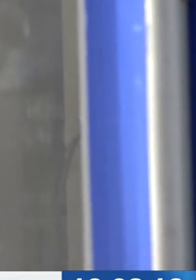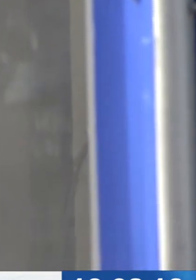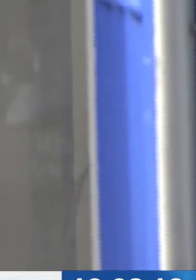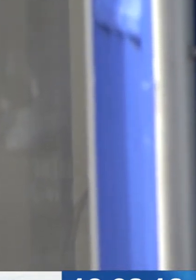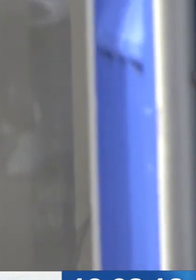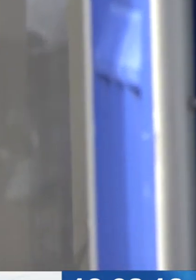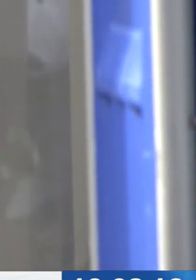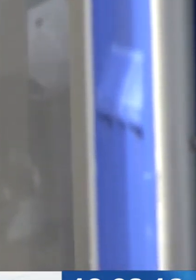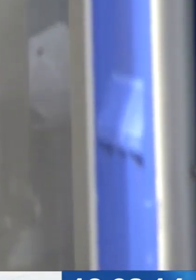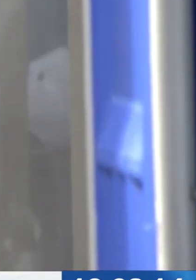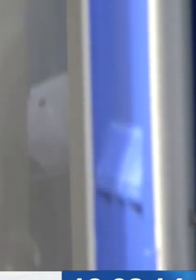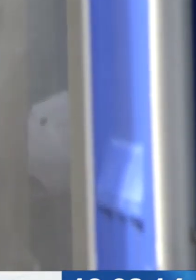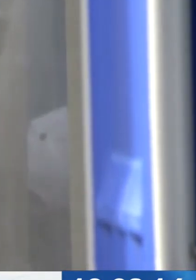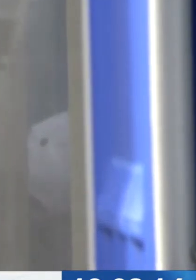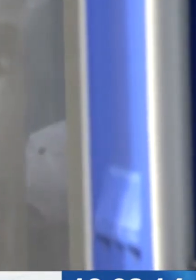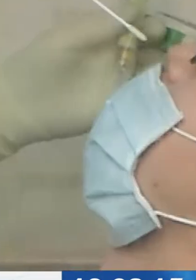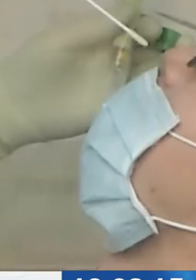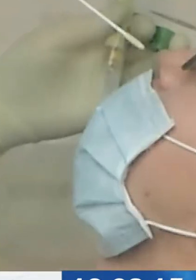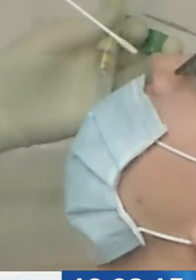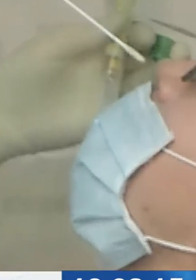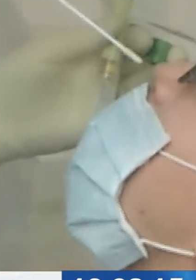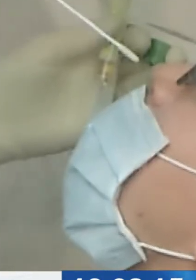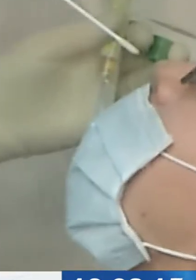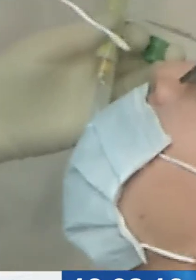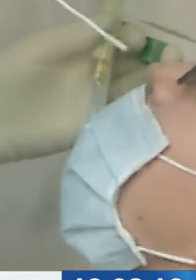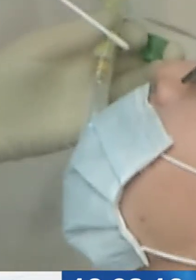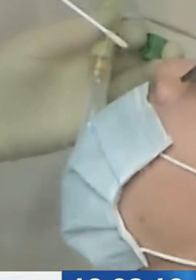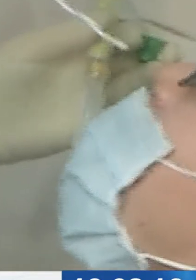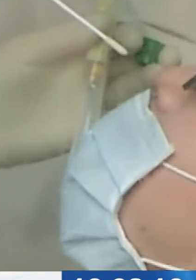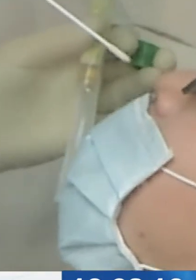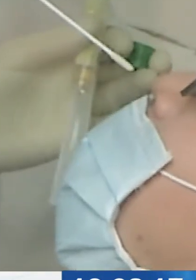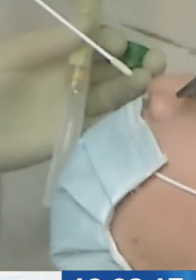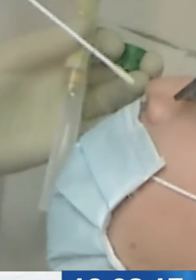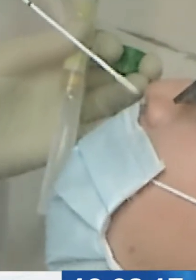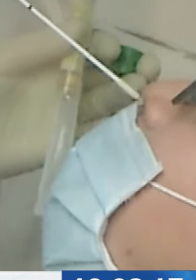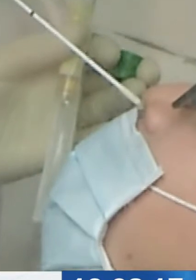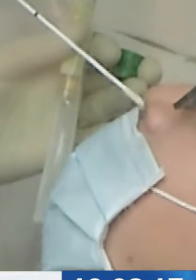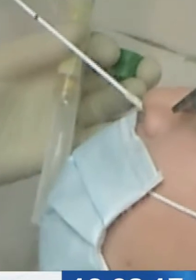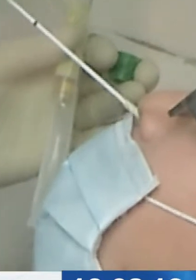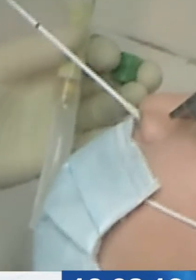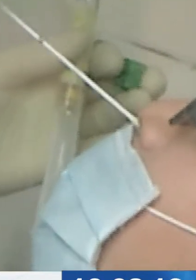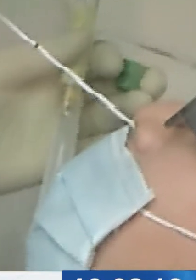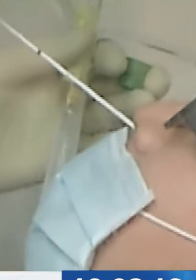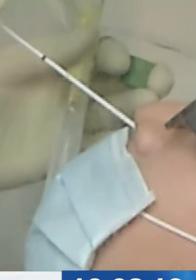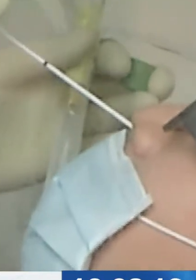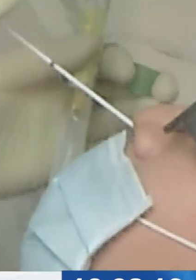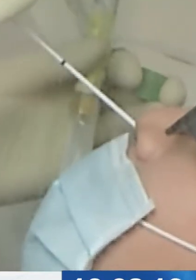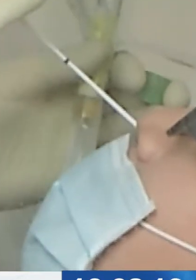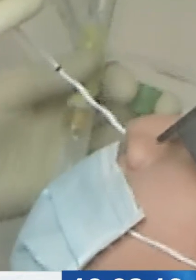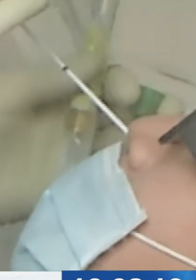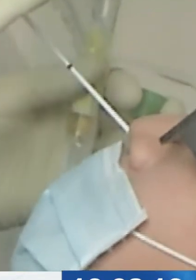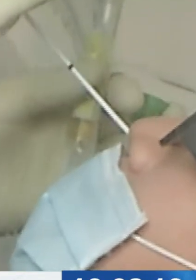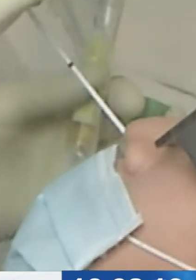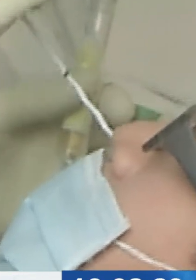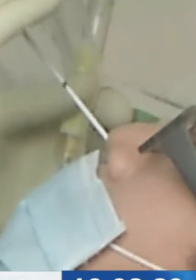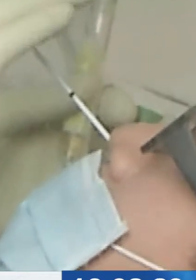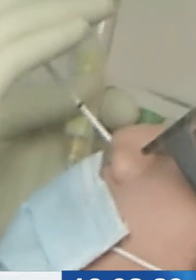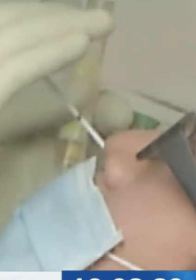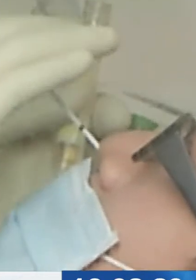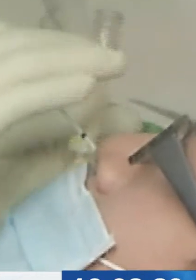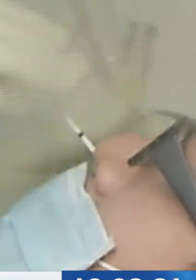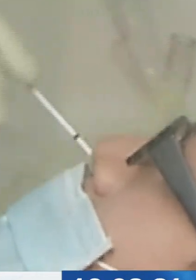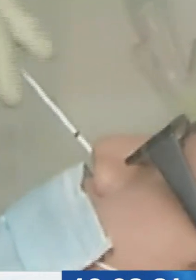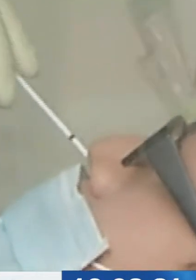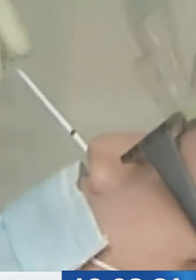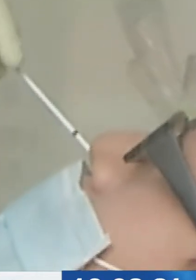是把原定计划提前施行，2天时间要筛检1700多个检体，送至昆阳实验室，结果预计年后